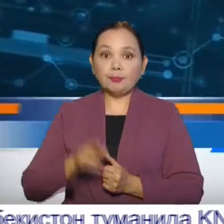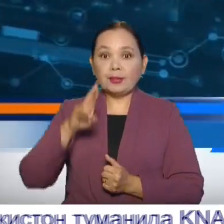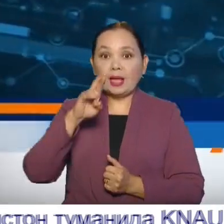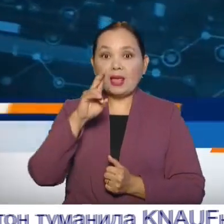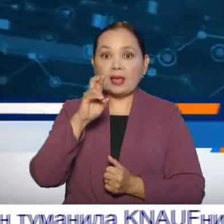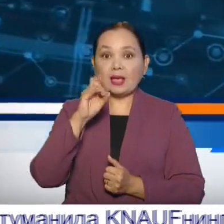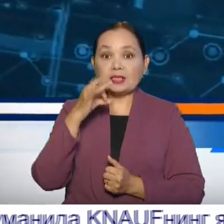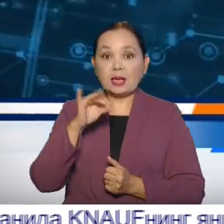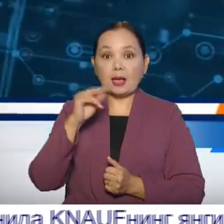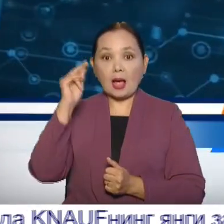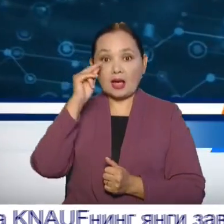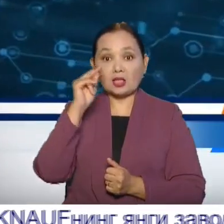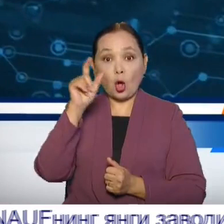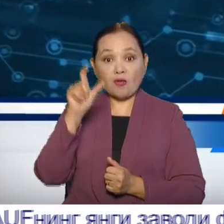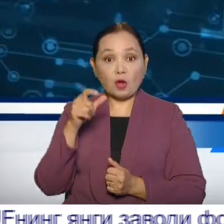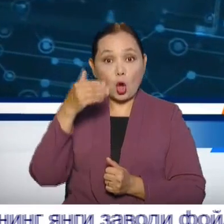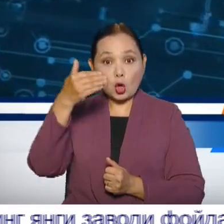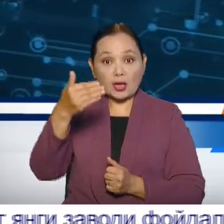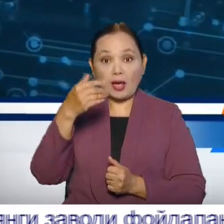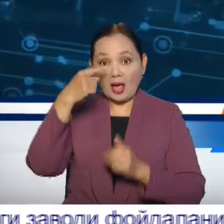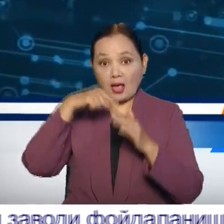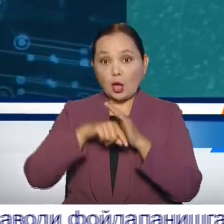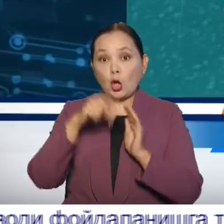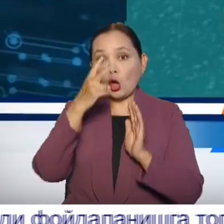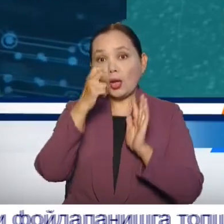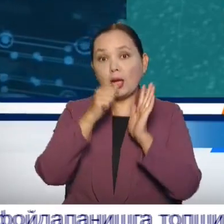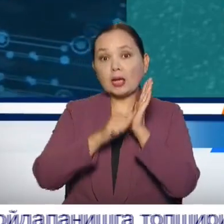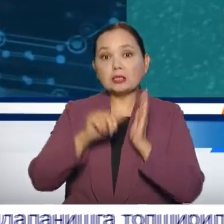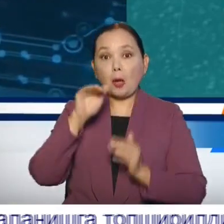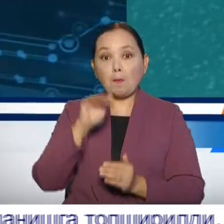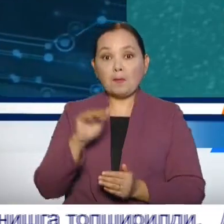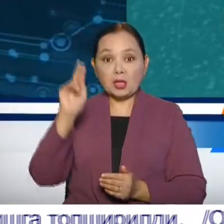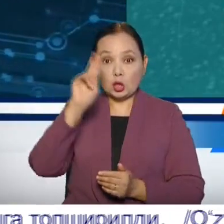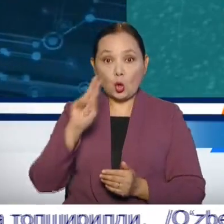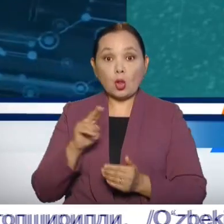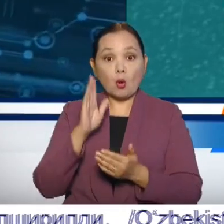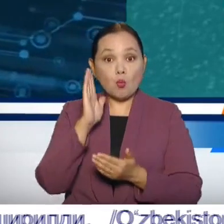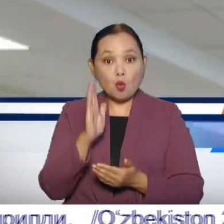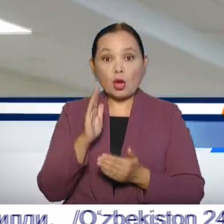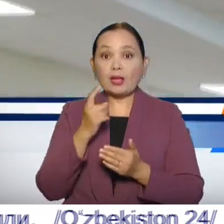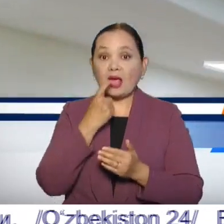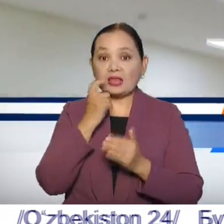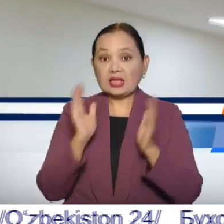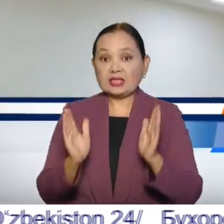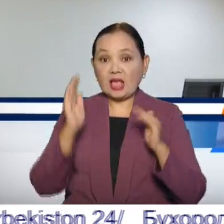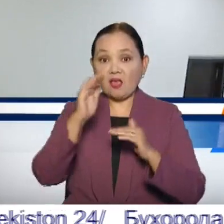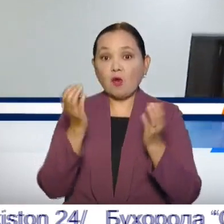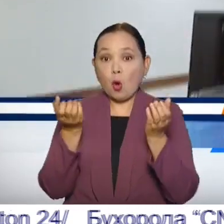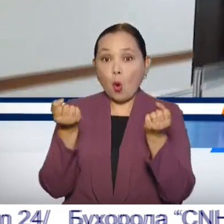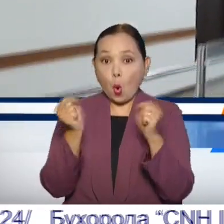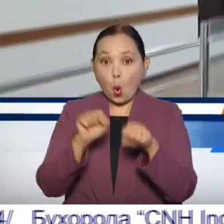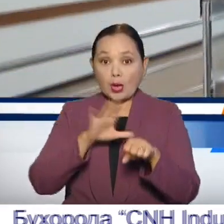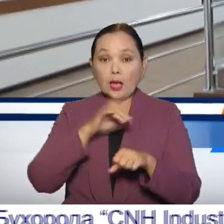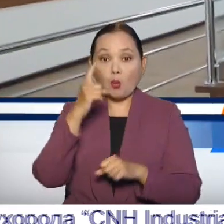Yakkasaroy tumanida Xitoy fuqarosining uyidan ichida 260 ming AQSh dollari bo'lgan seyf o'g'irlangan. Bu haqda